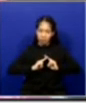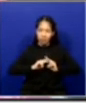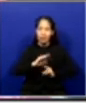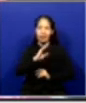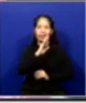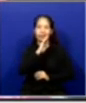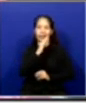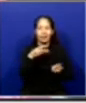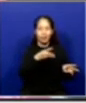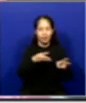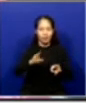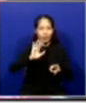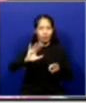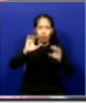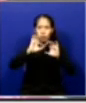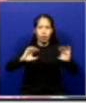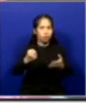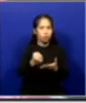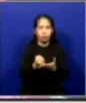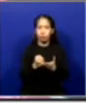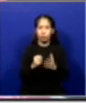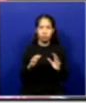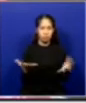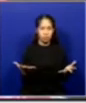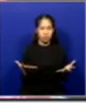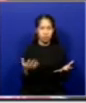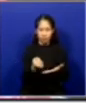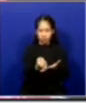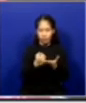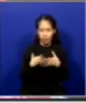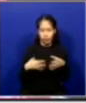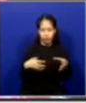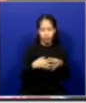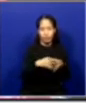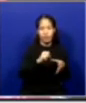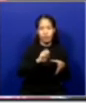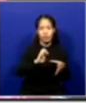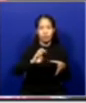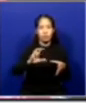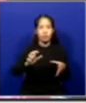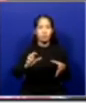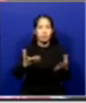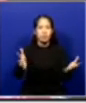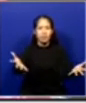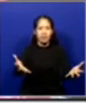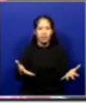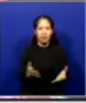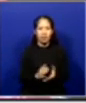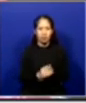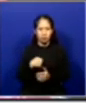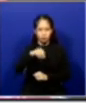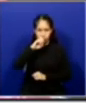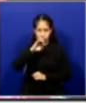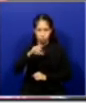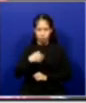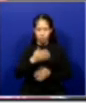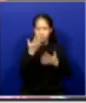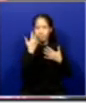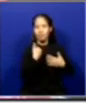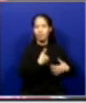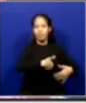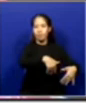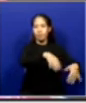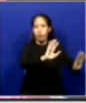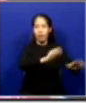ตรการของรัฐไม่ช่วยเหลือ SME อะไรเลยต้องบอกว่าปล่อยให้ตายอย่างโ